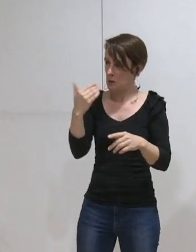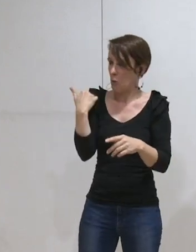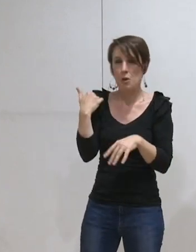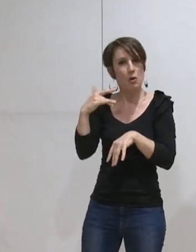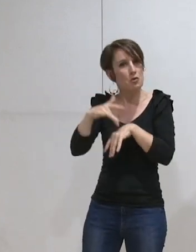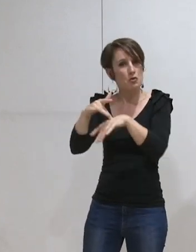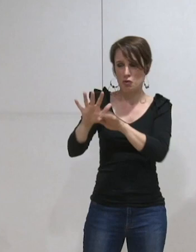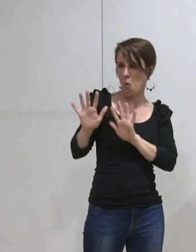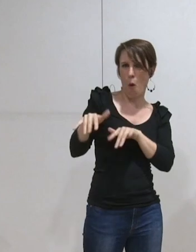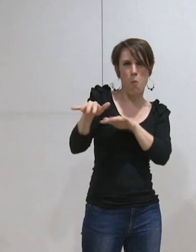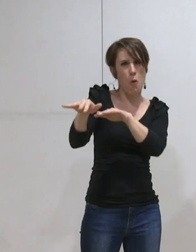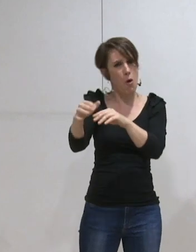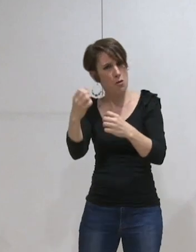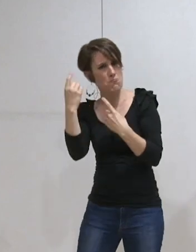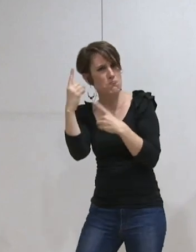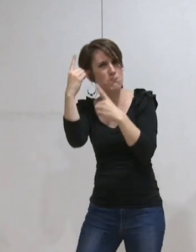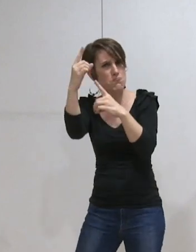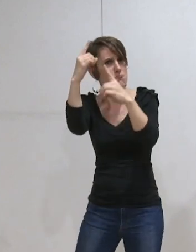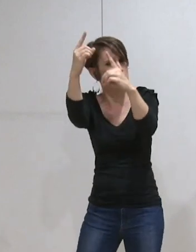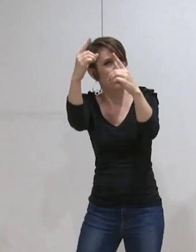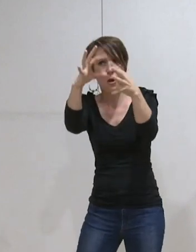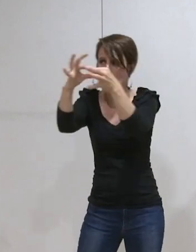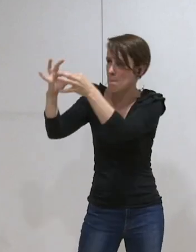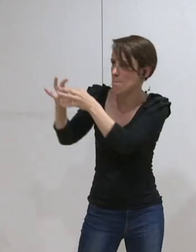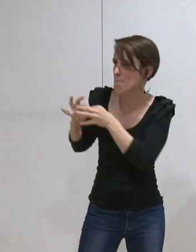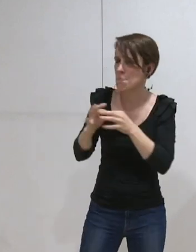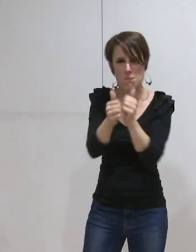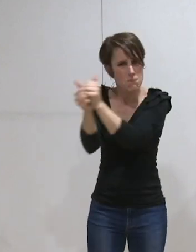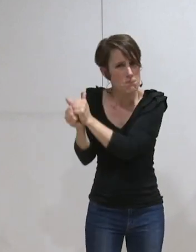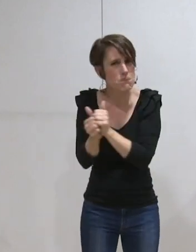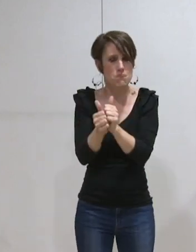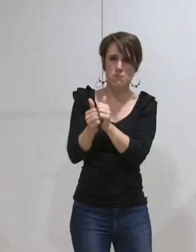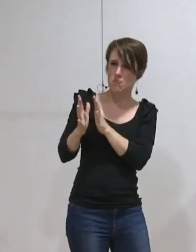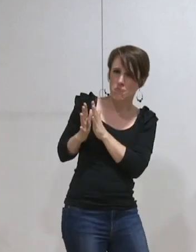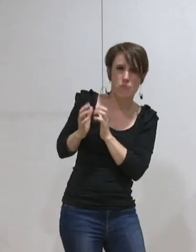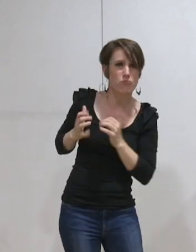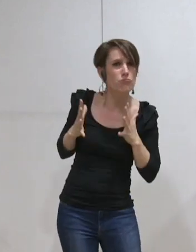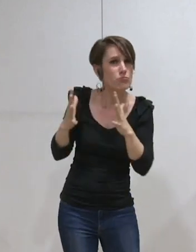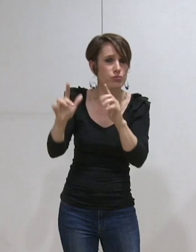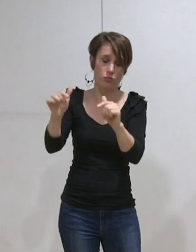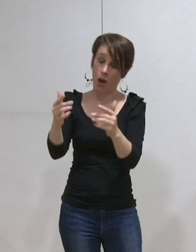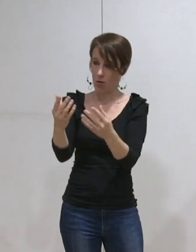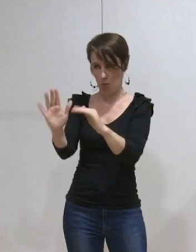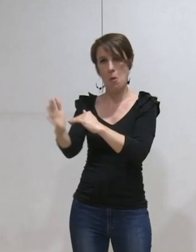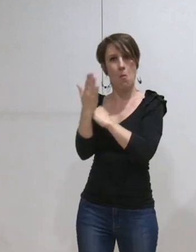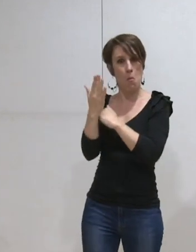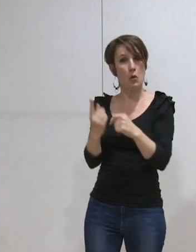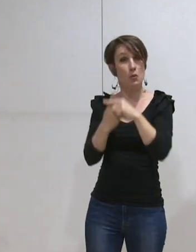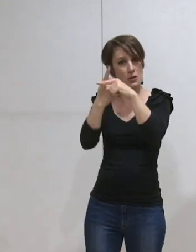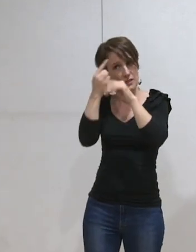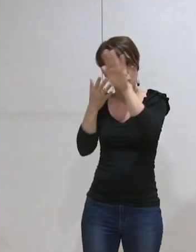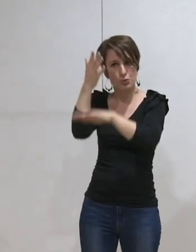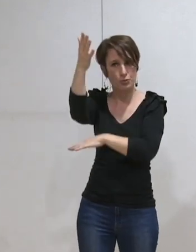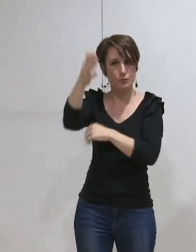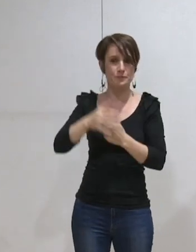en solidarité cette colère en rassemblement c'est une mobilisation positive pour l'avenir car c'est bé